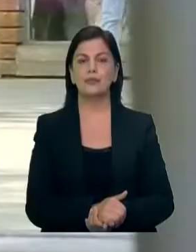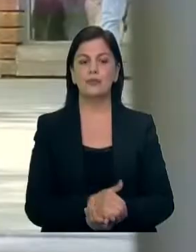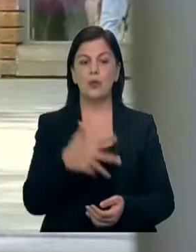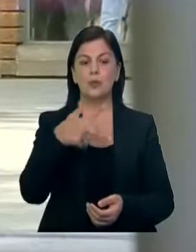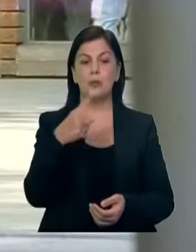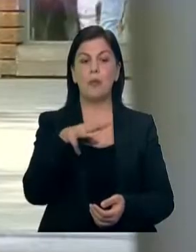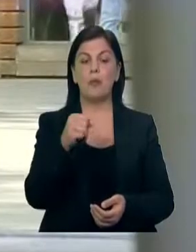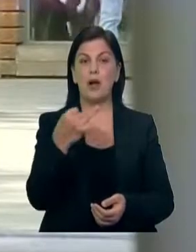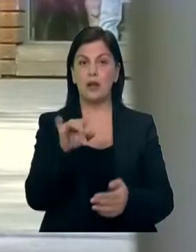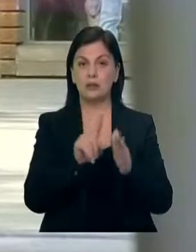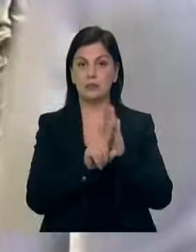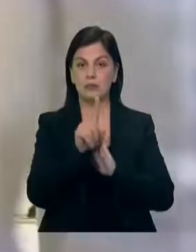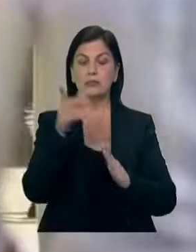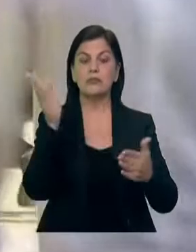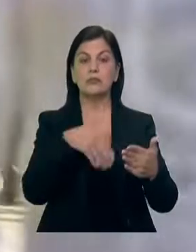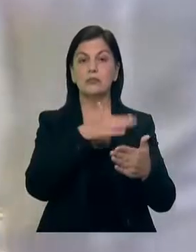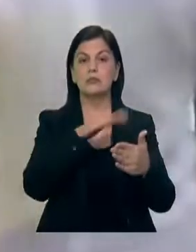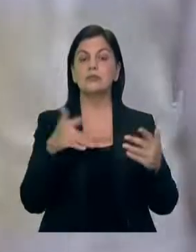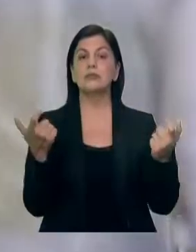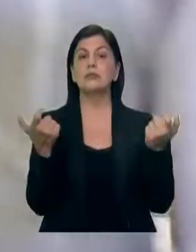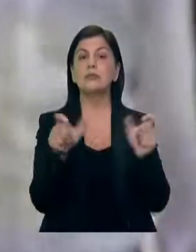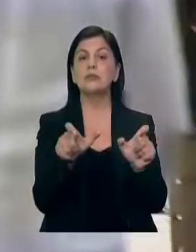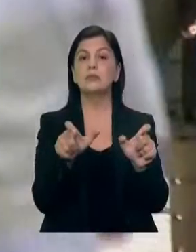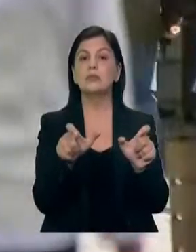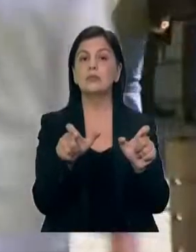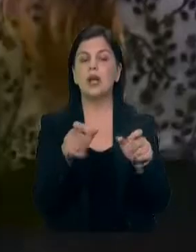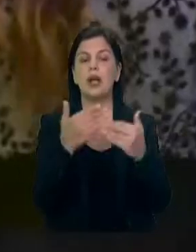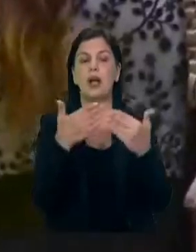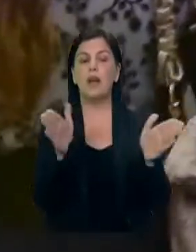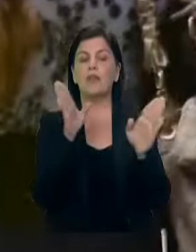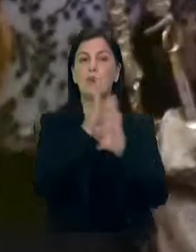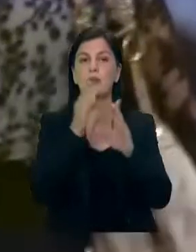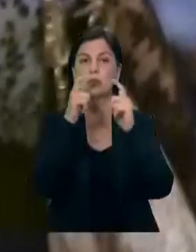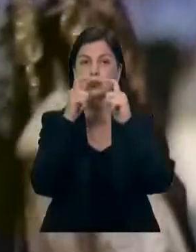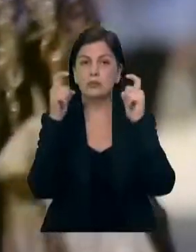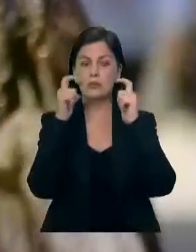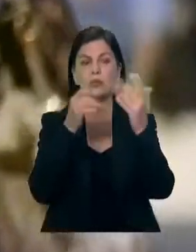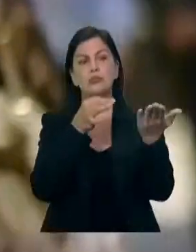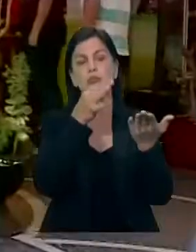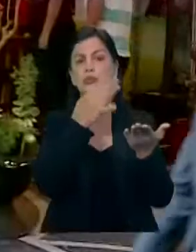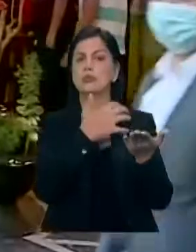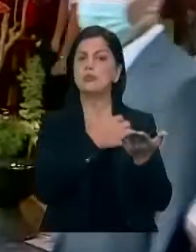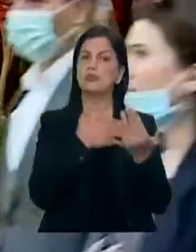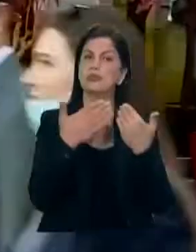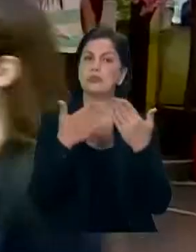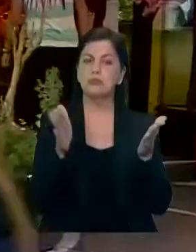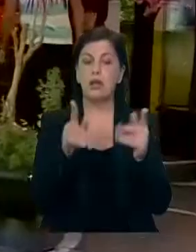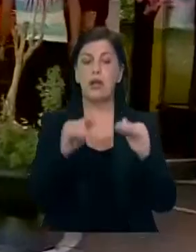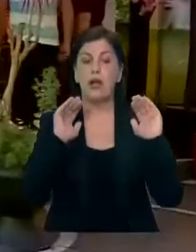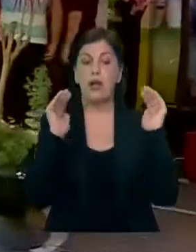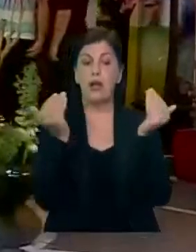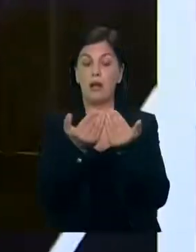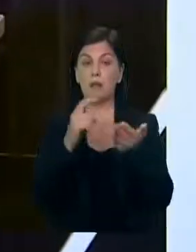31 may tarixindən ləğv ediləcək qadağalardan başlayaq. Açıq havada maska taxmaq könüllü olacaq. Qapalı məkanlarda isə